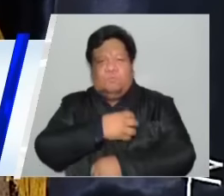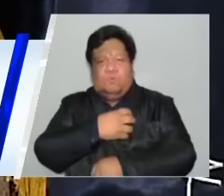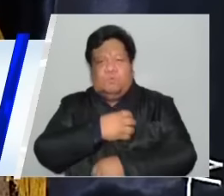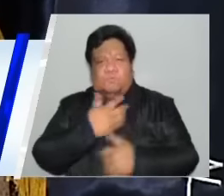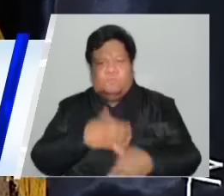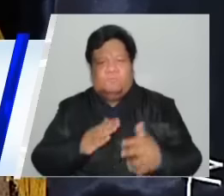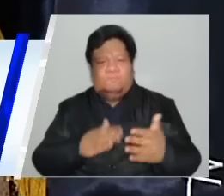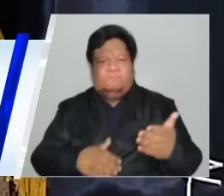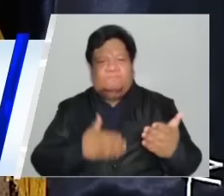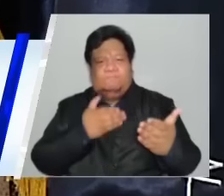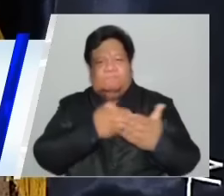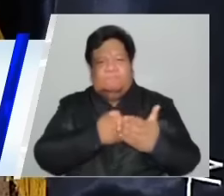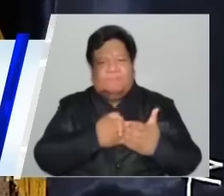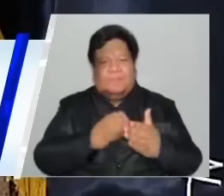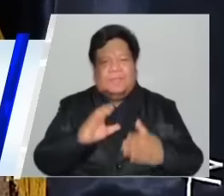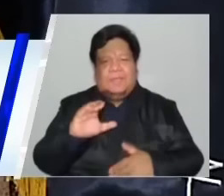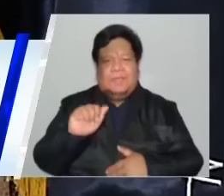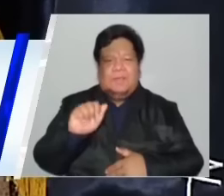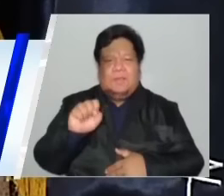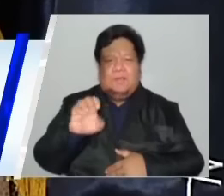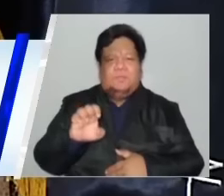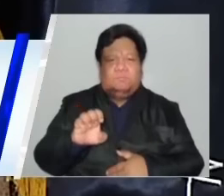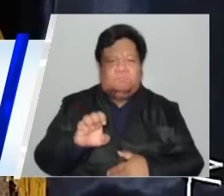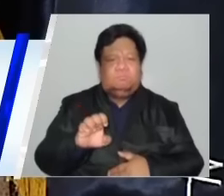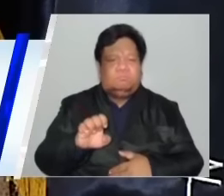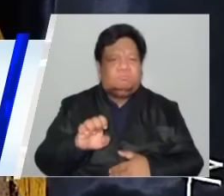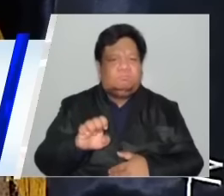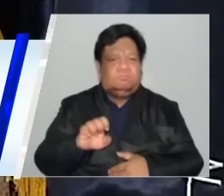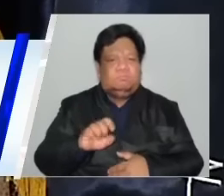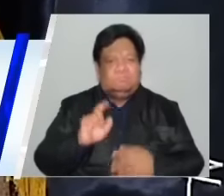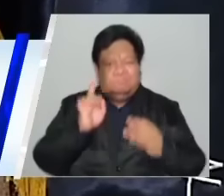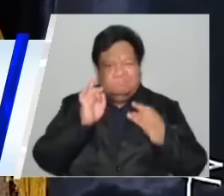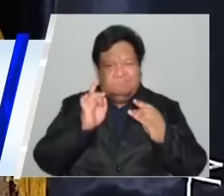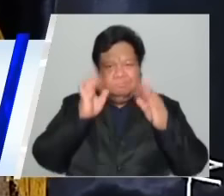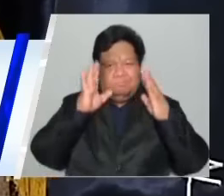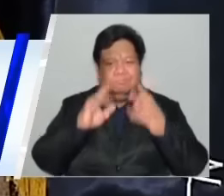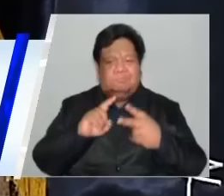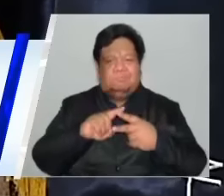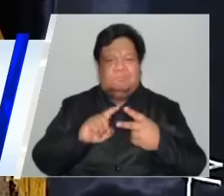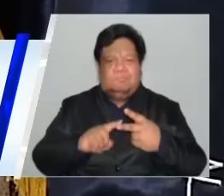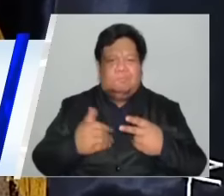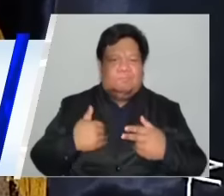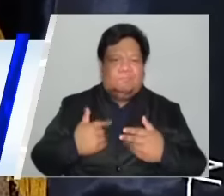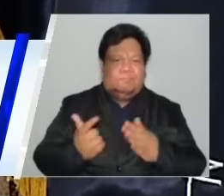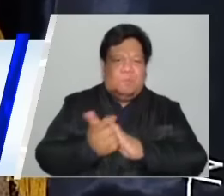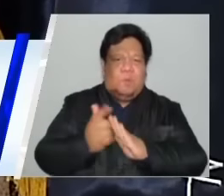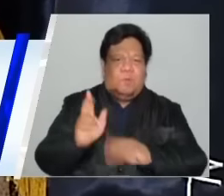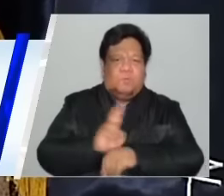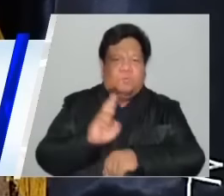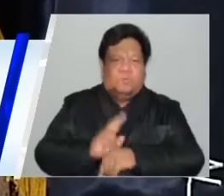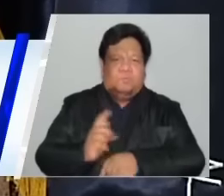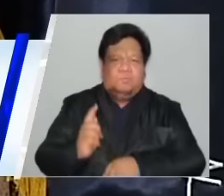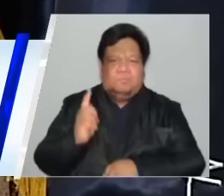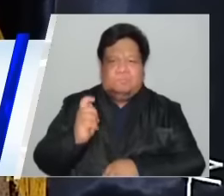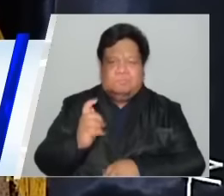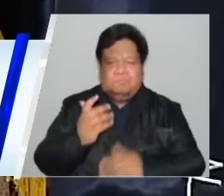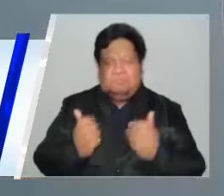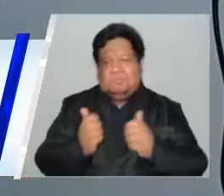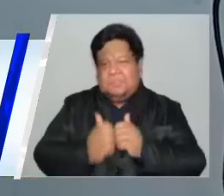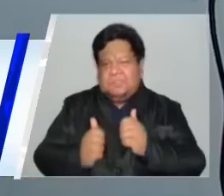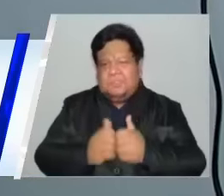threats and illegal possession. So definitely hindi licensed yung baril